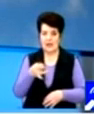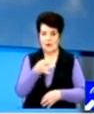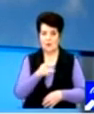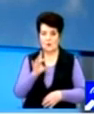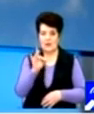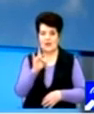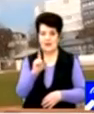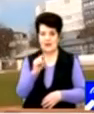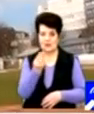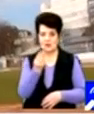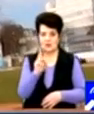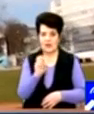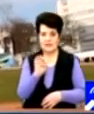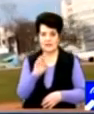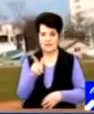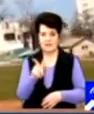raionul Râșcani.